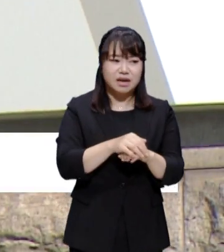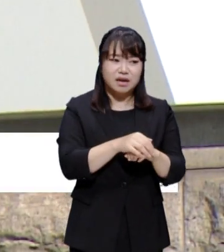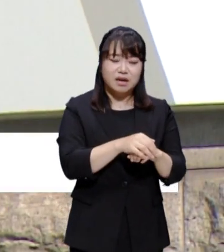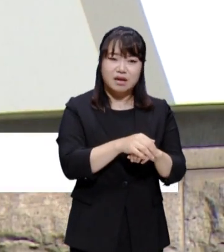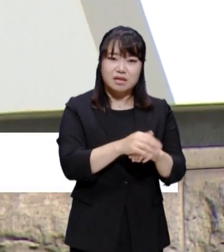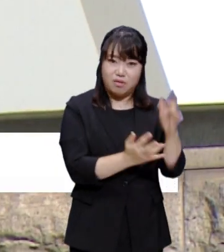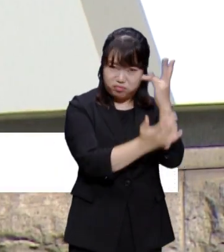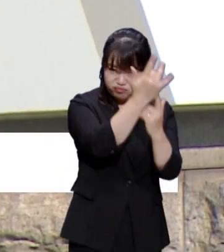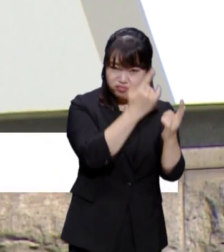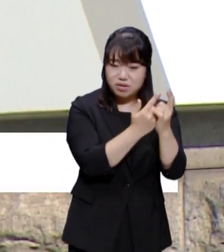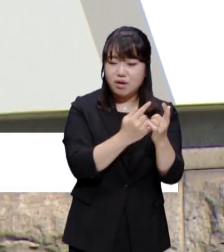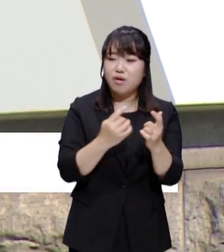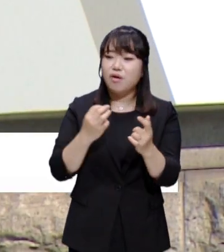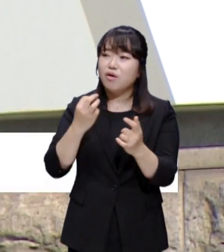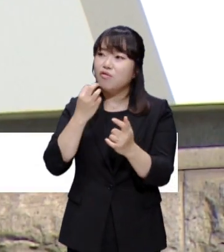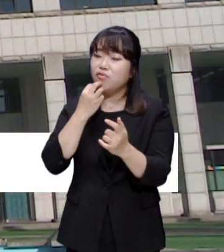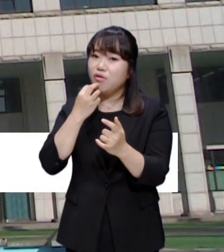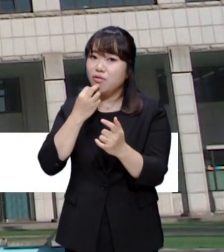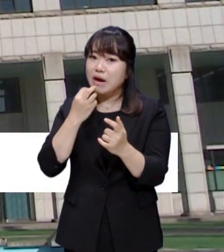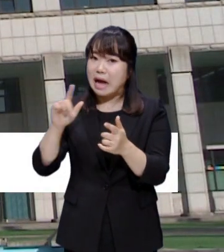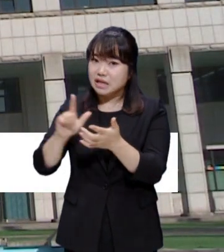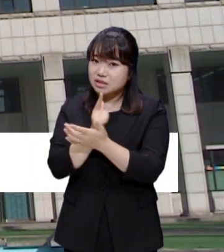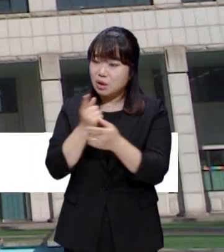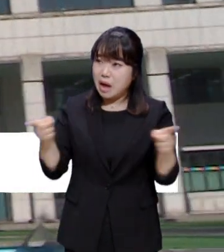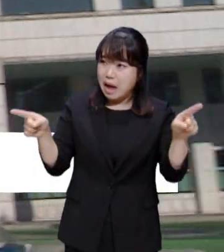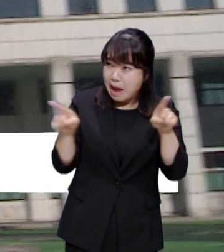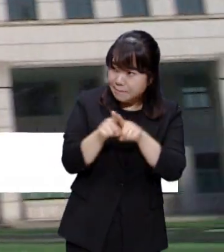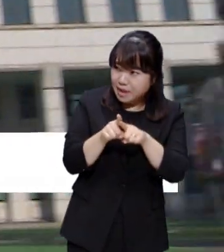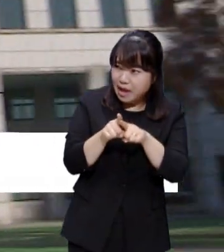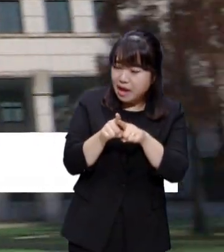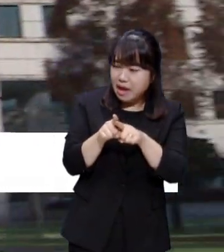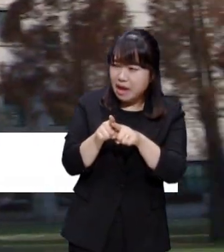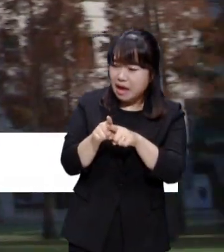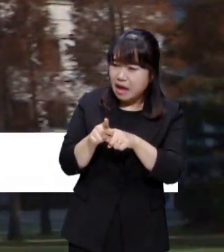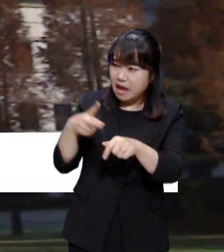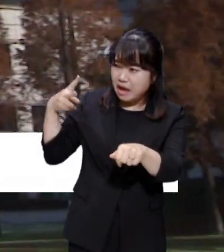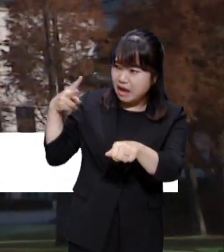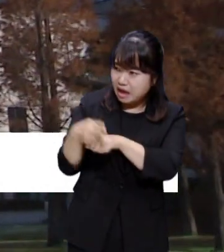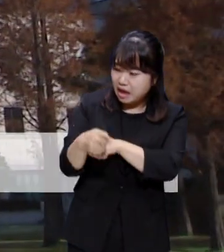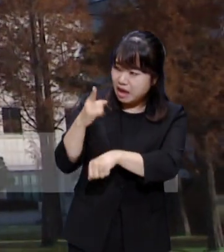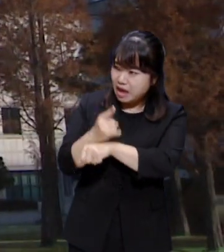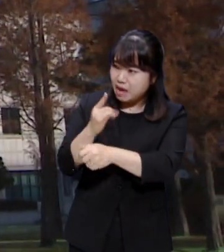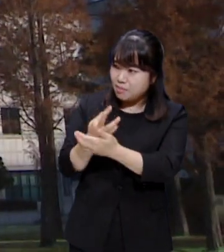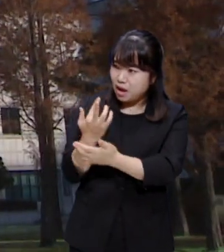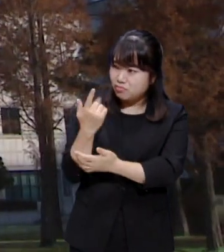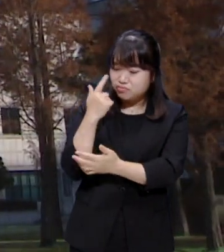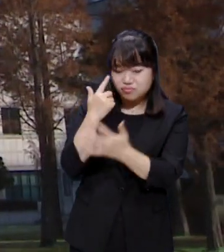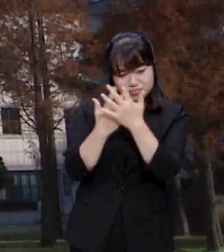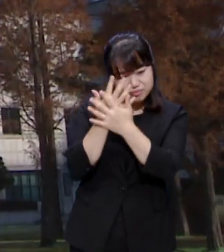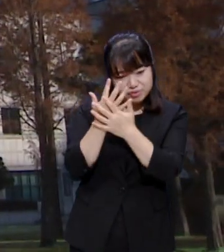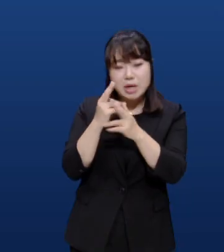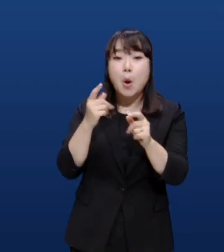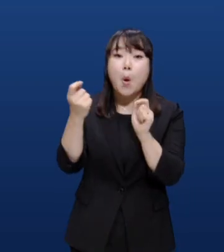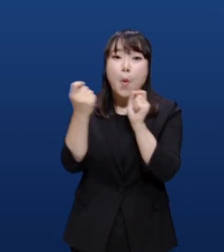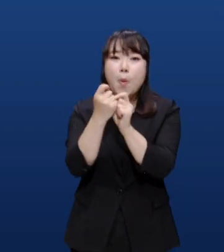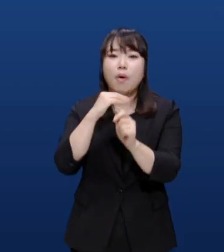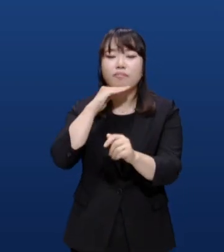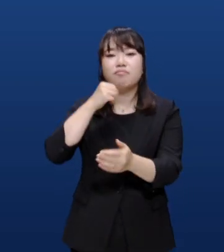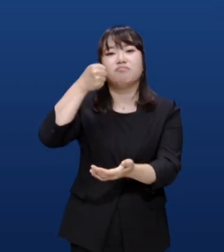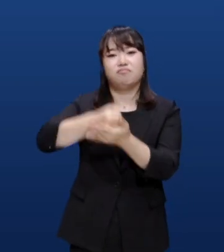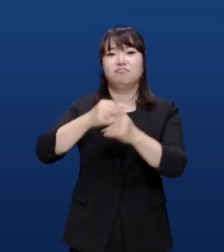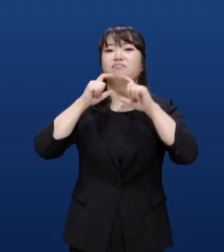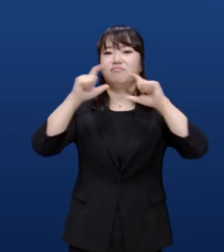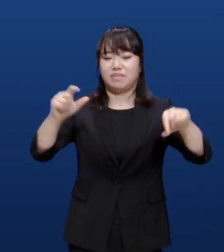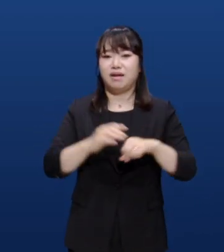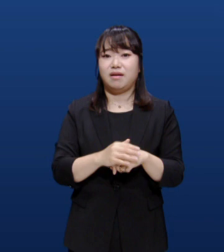광역화할지 아니면 부천시만 단독으로 쓸지 여부가 조만간 결정될 거란 전망이 나왔습니다.